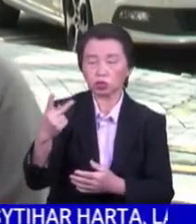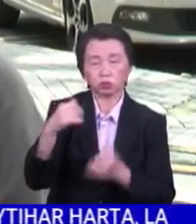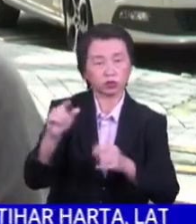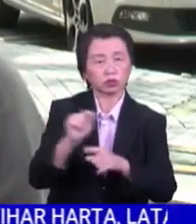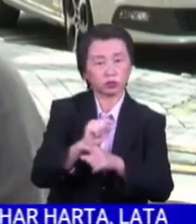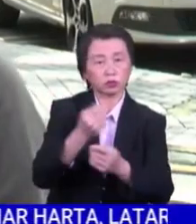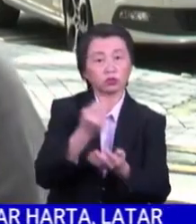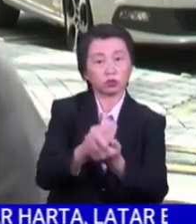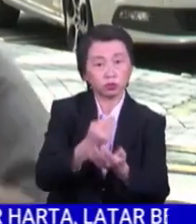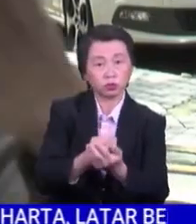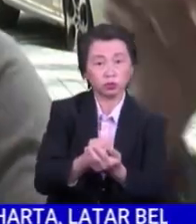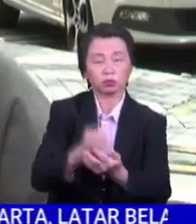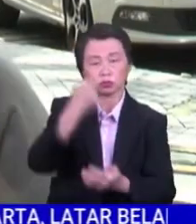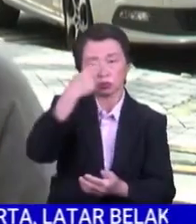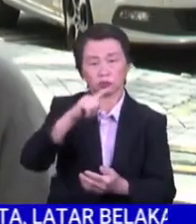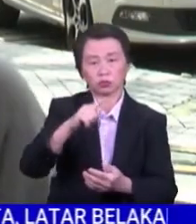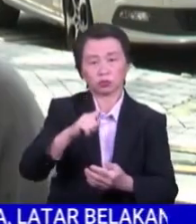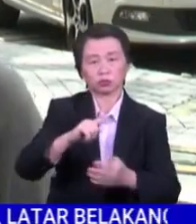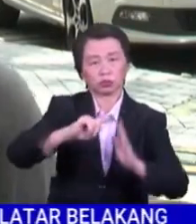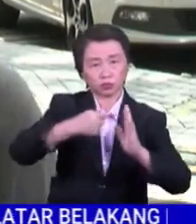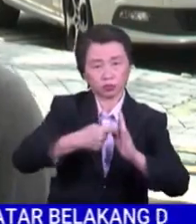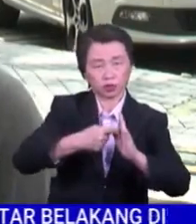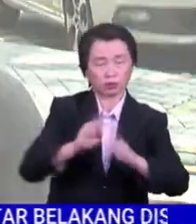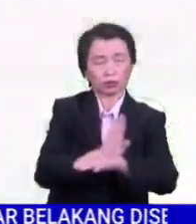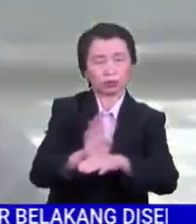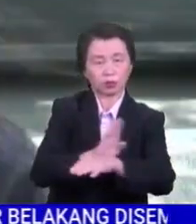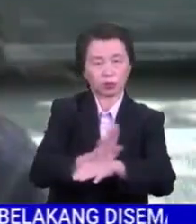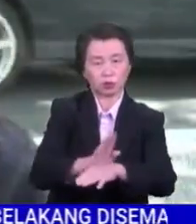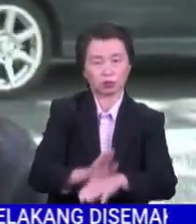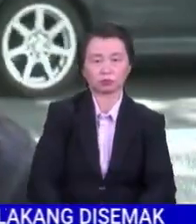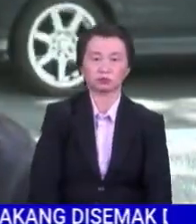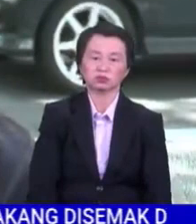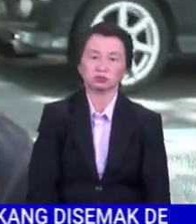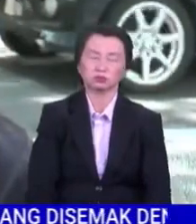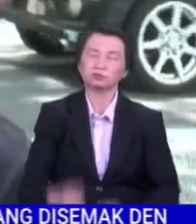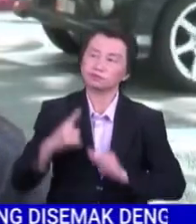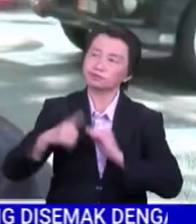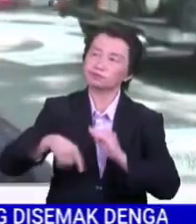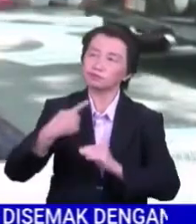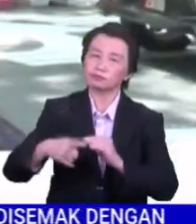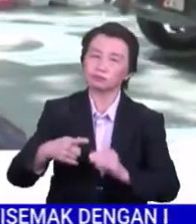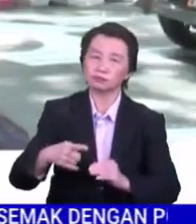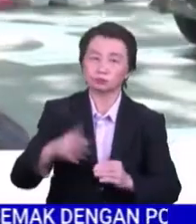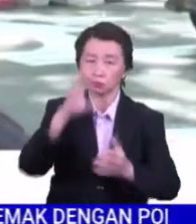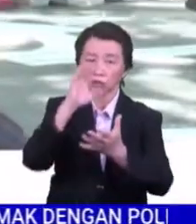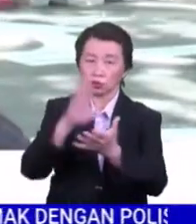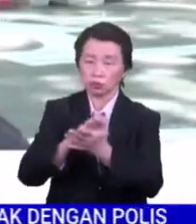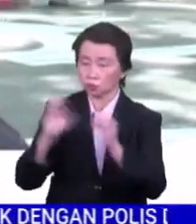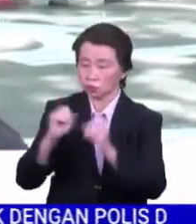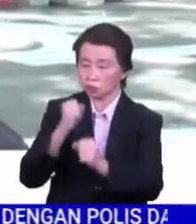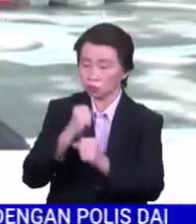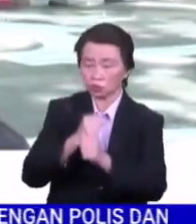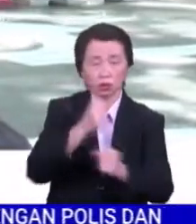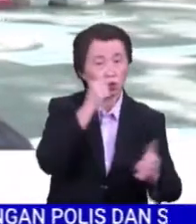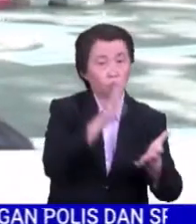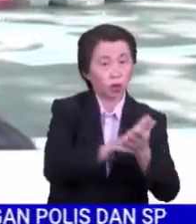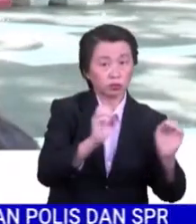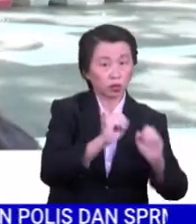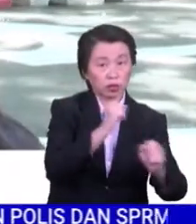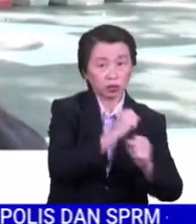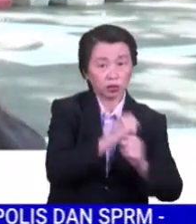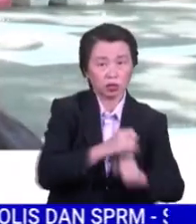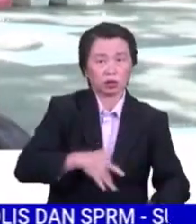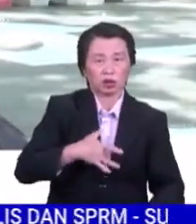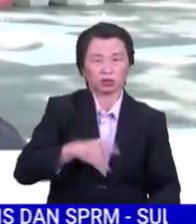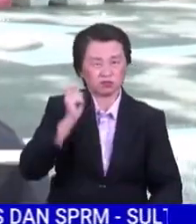untuk apa cakap, naikkan semula bisnes orang. Okey, dari segi yang macam husband tak kerja ke wife tak kerja, kalau mereka rasa